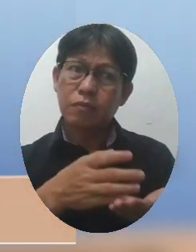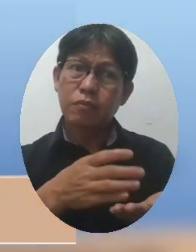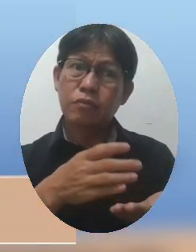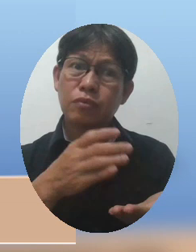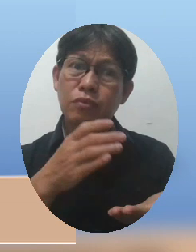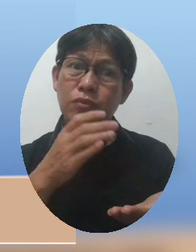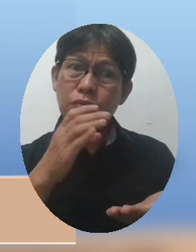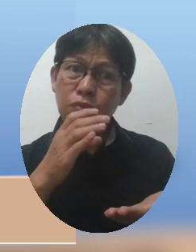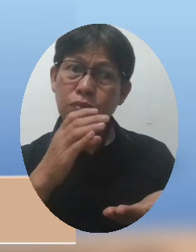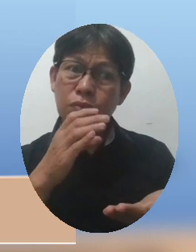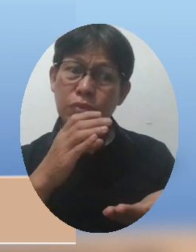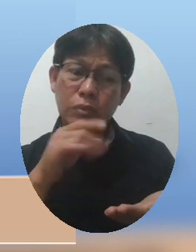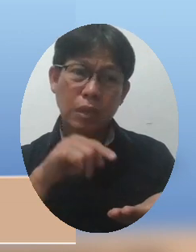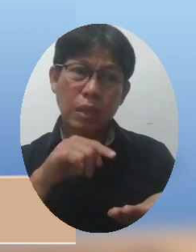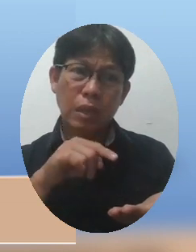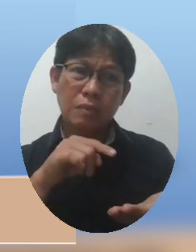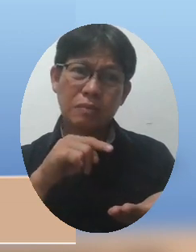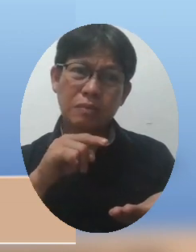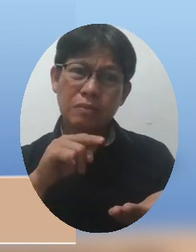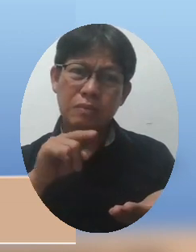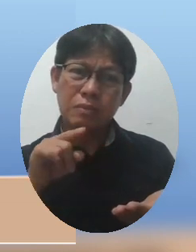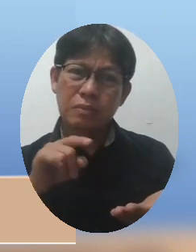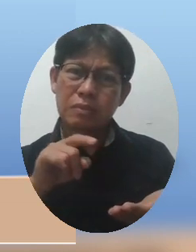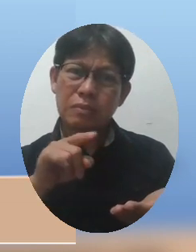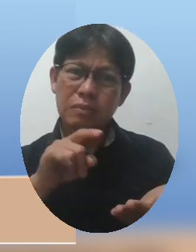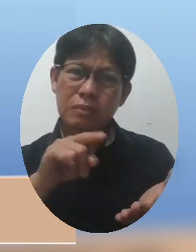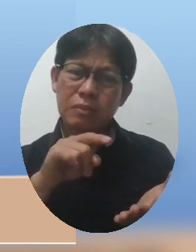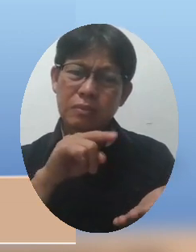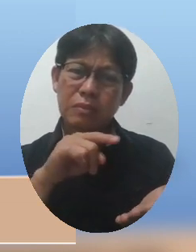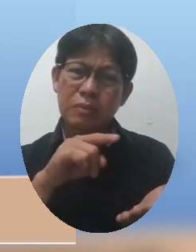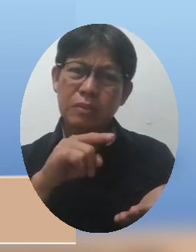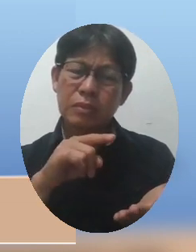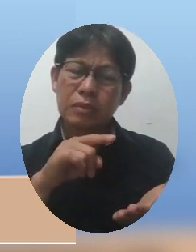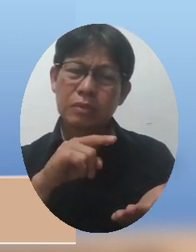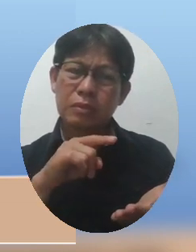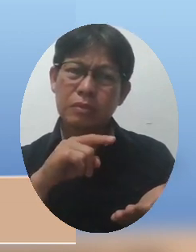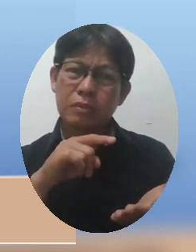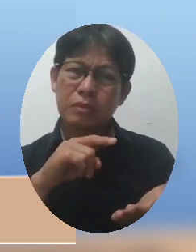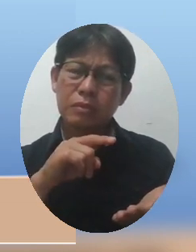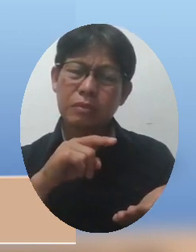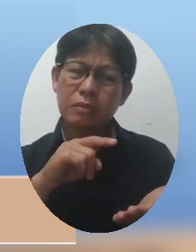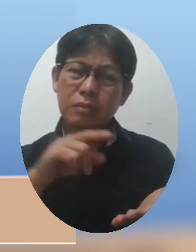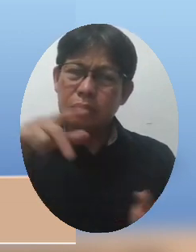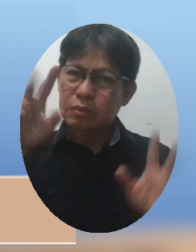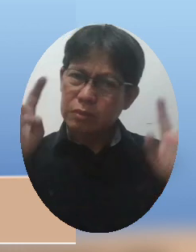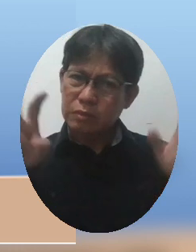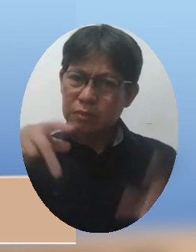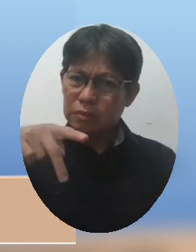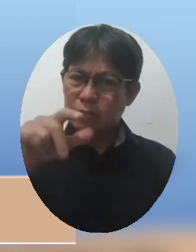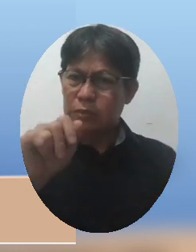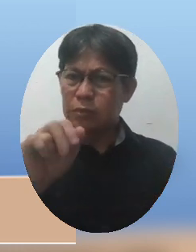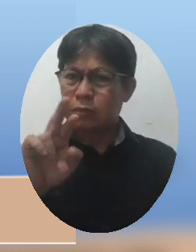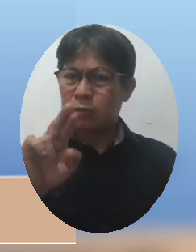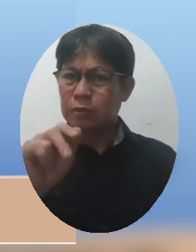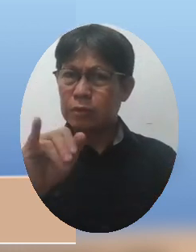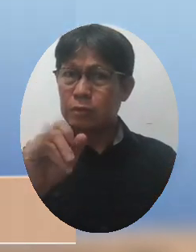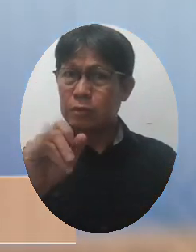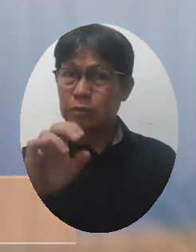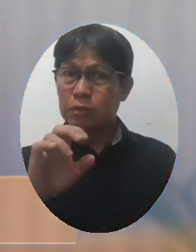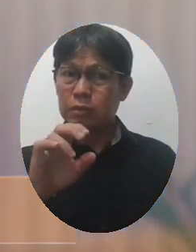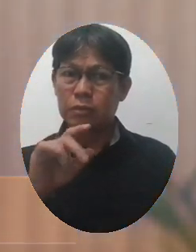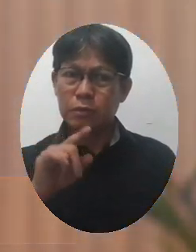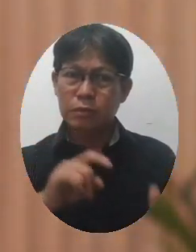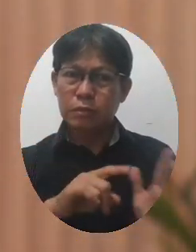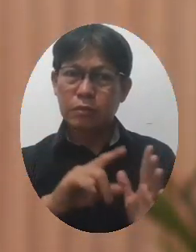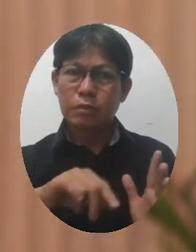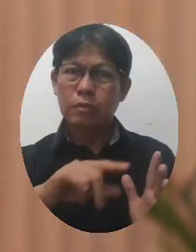na may snail or suso na infected ng parasite. Ngayon, kapag ang tao ay nakapag-come in contact sa